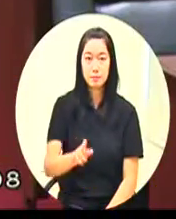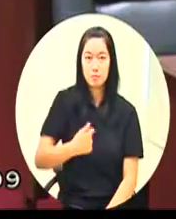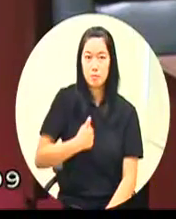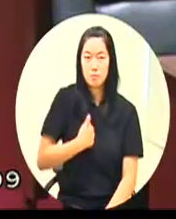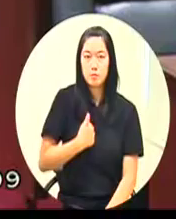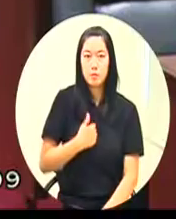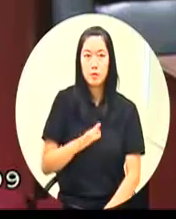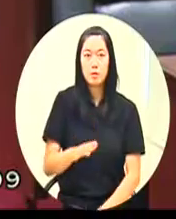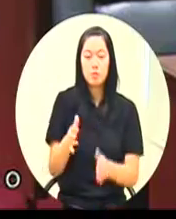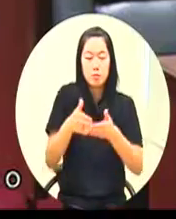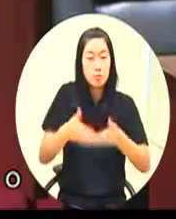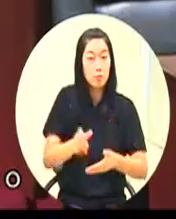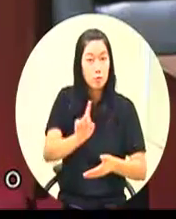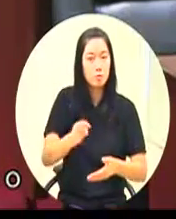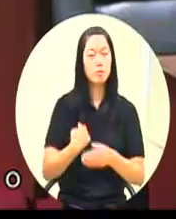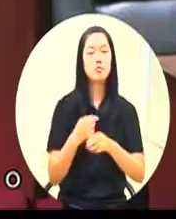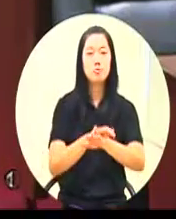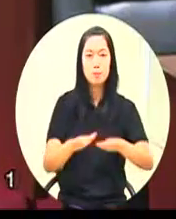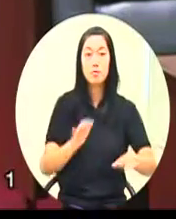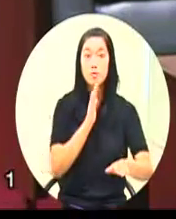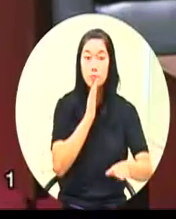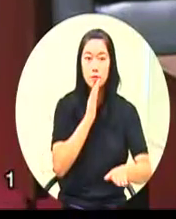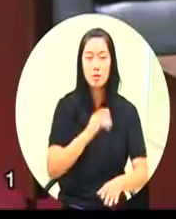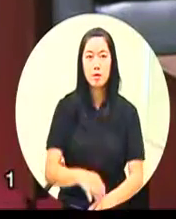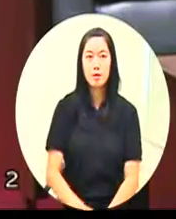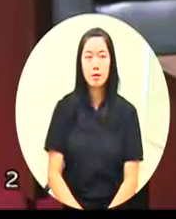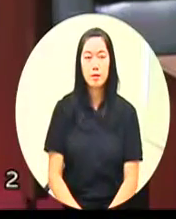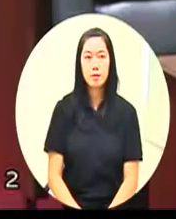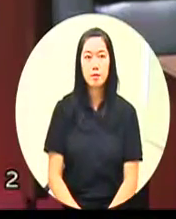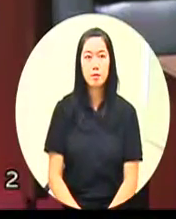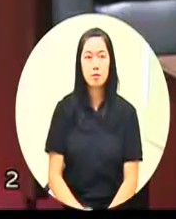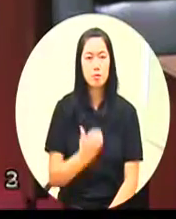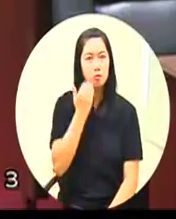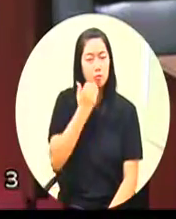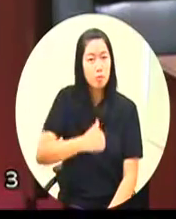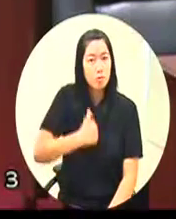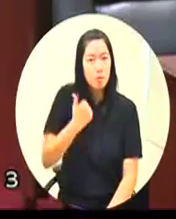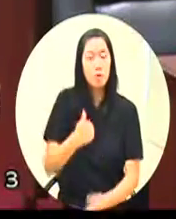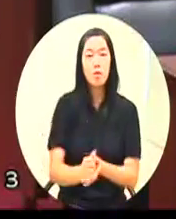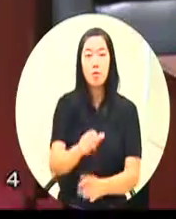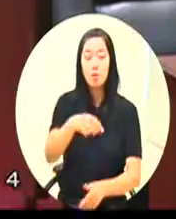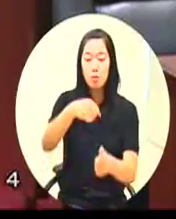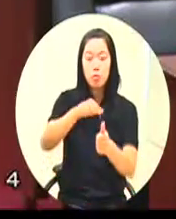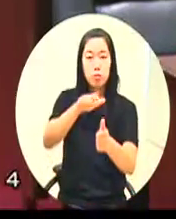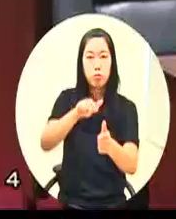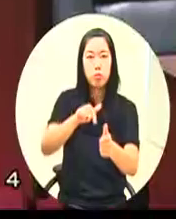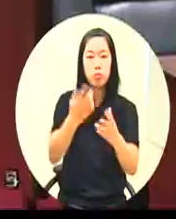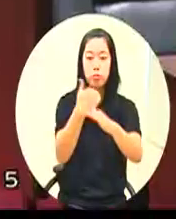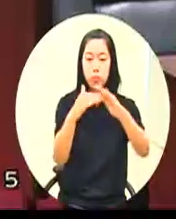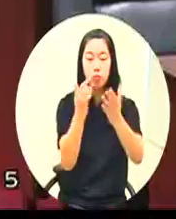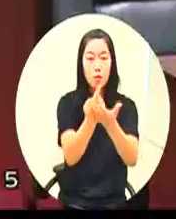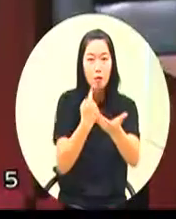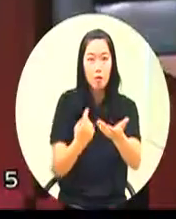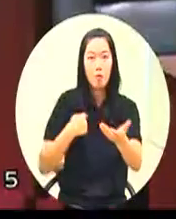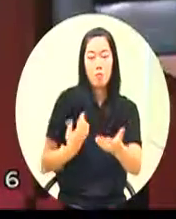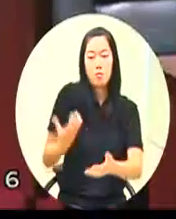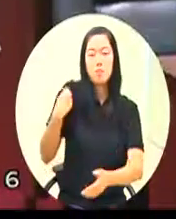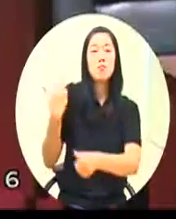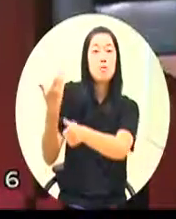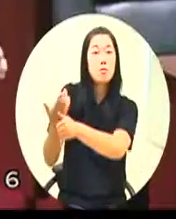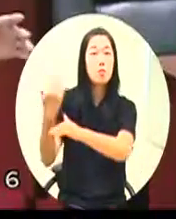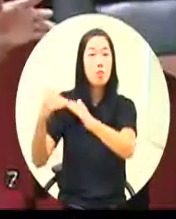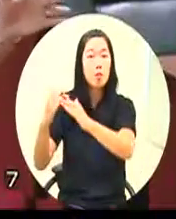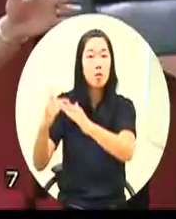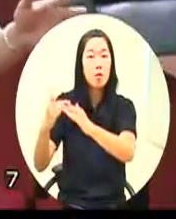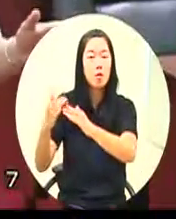念就是要安全啊，就是说我们也不希望说如果万一真的教官推出校园啊，那我们授权让学校啊，学校请